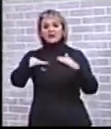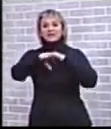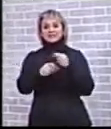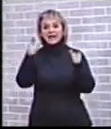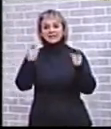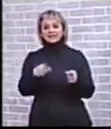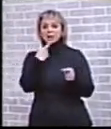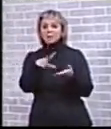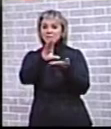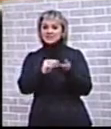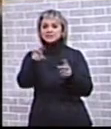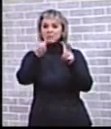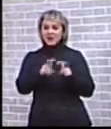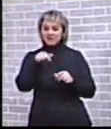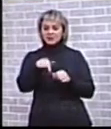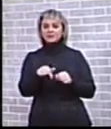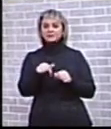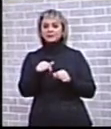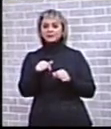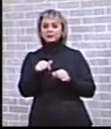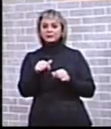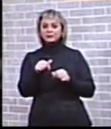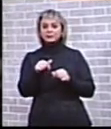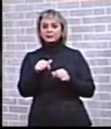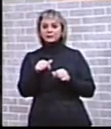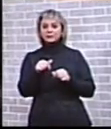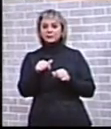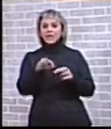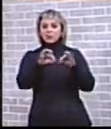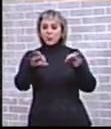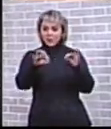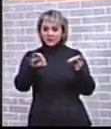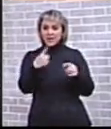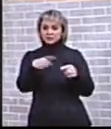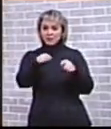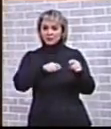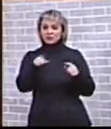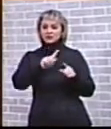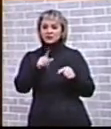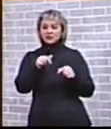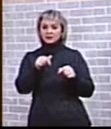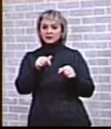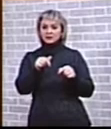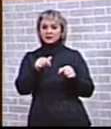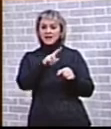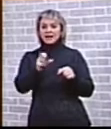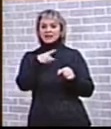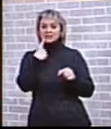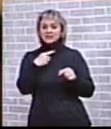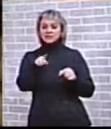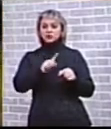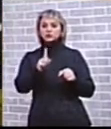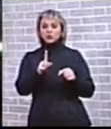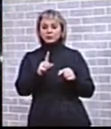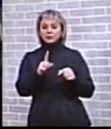отрезают образец для проверки. Метр в проволоке для, как сказать,